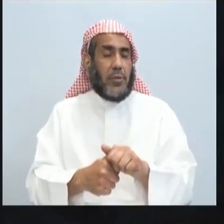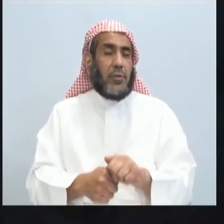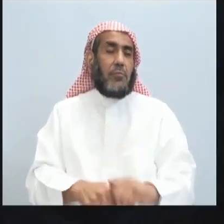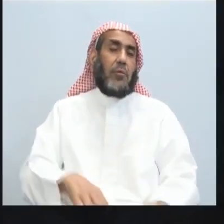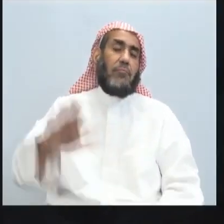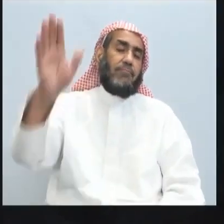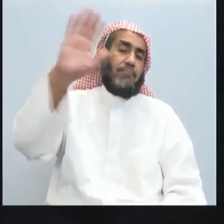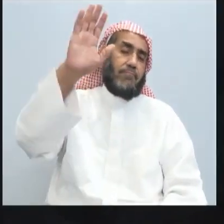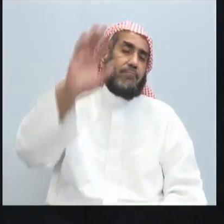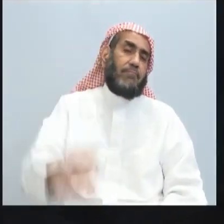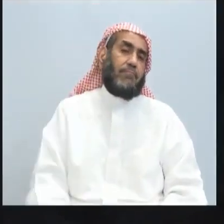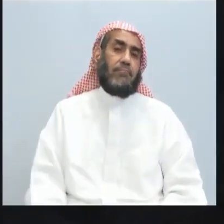وصحبه اجمعين